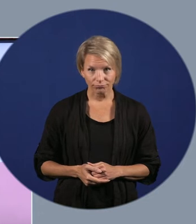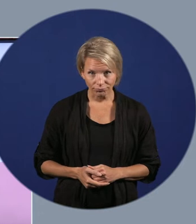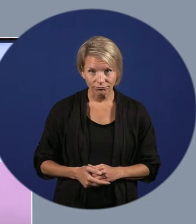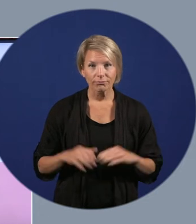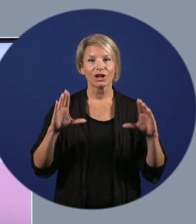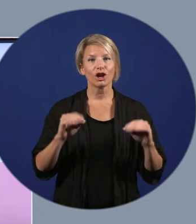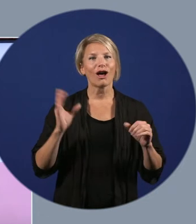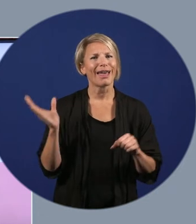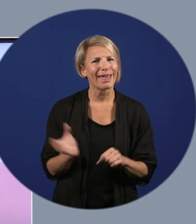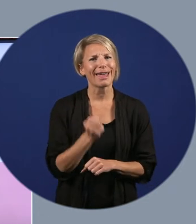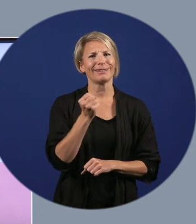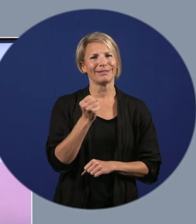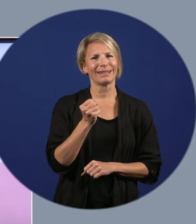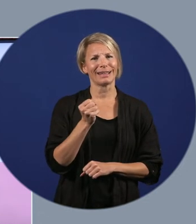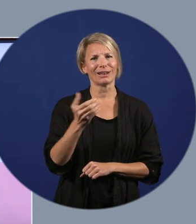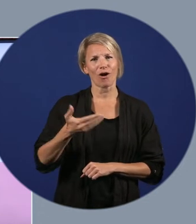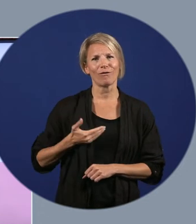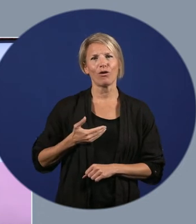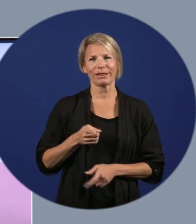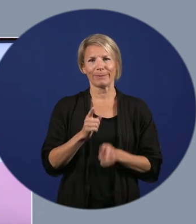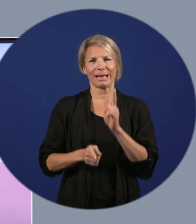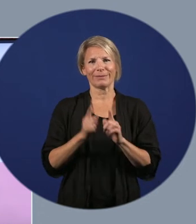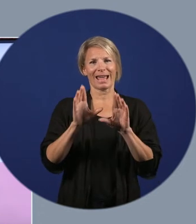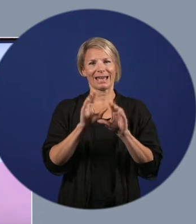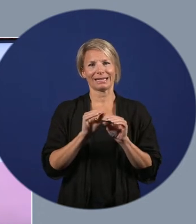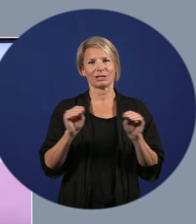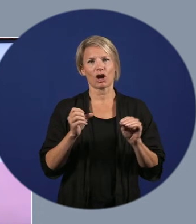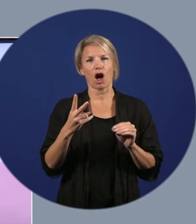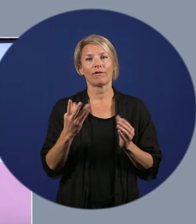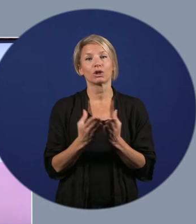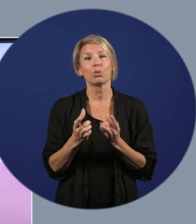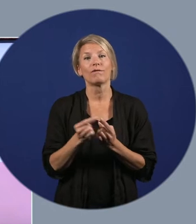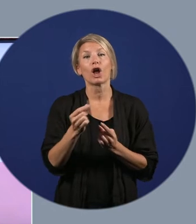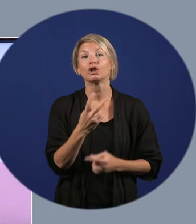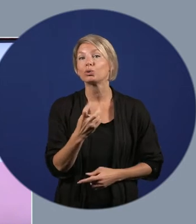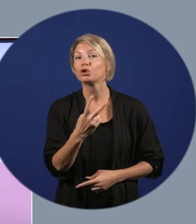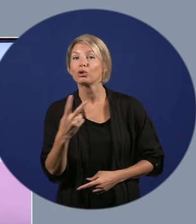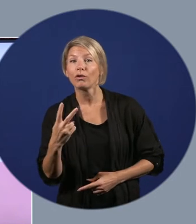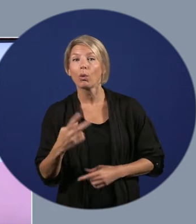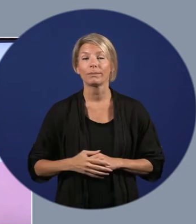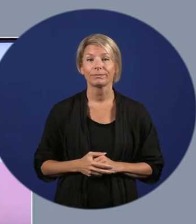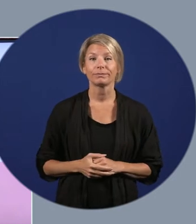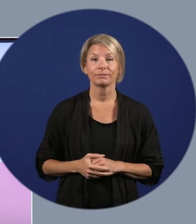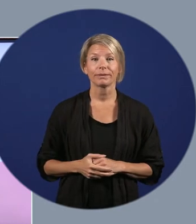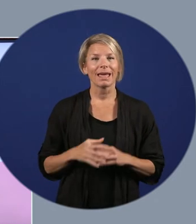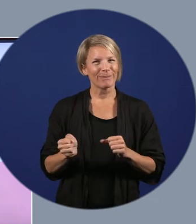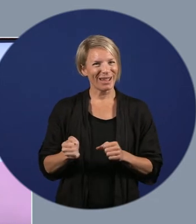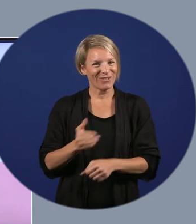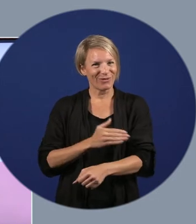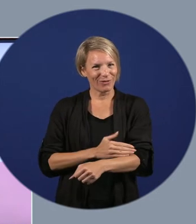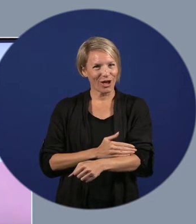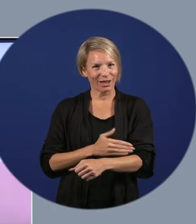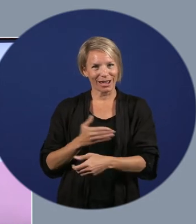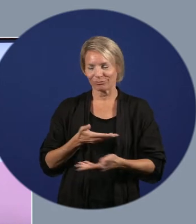Ja, äntligen har vi då det hela preliminära resultatet av skolvalet 2022. Men innan jag släpper in